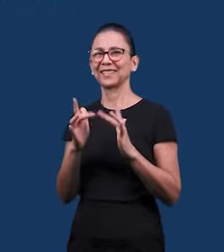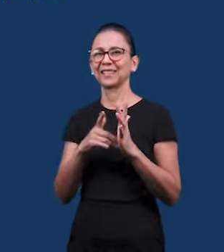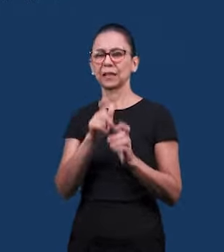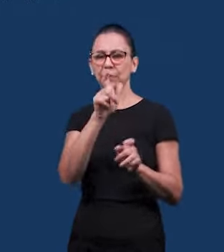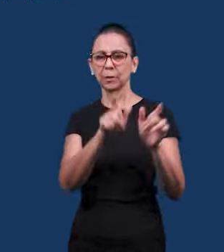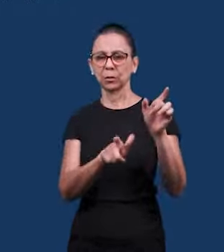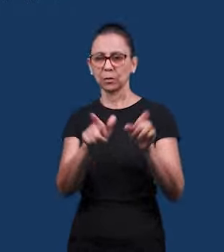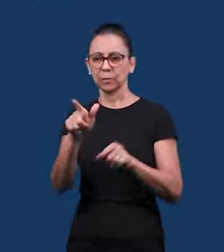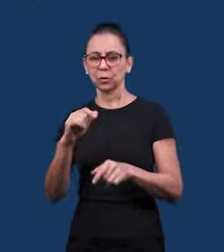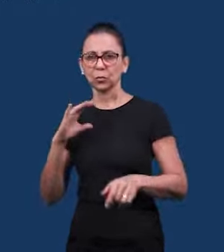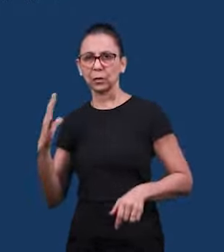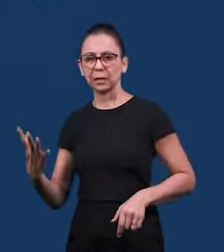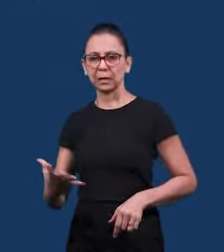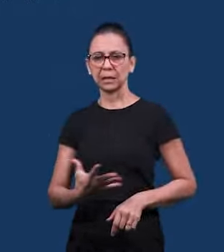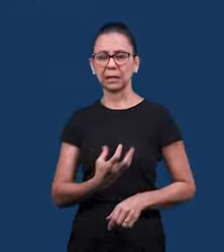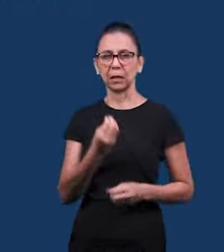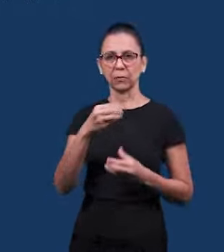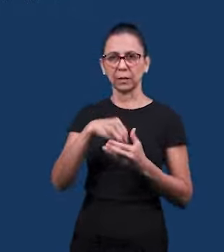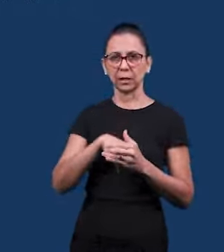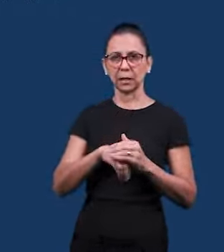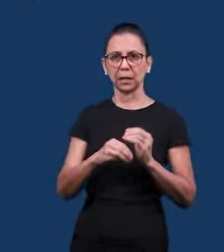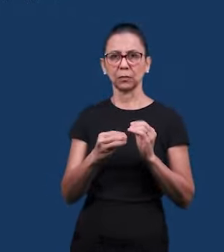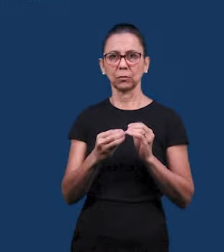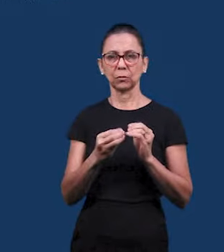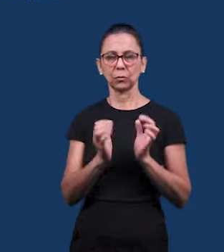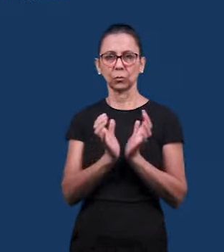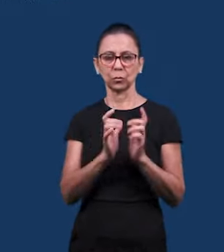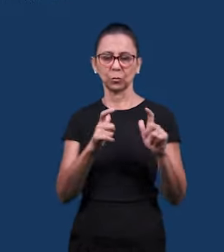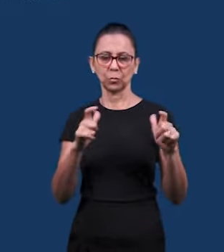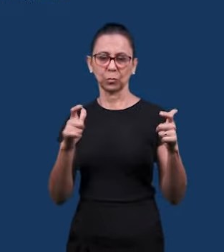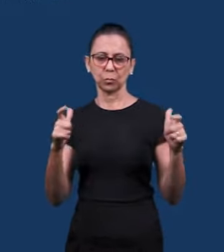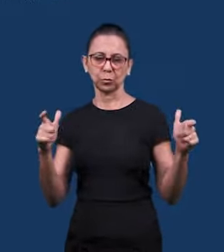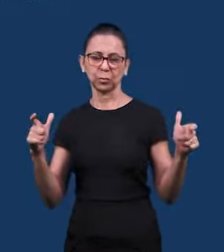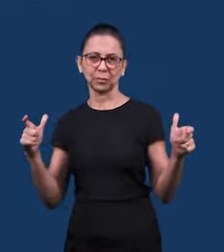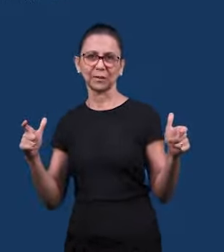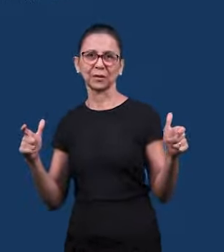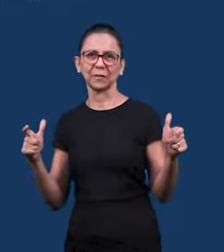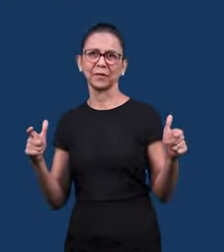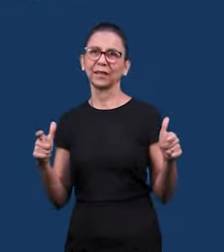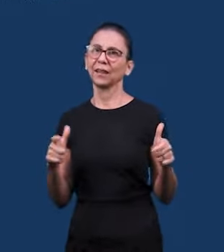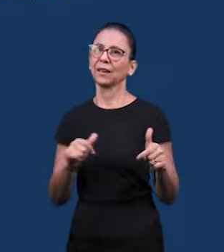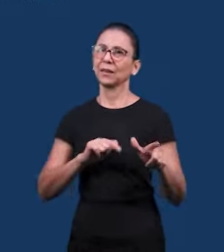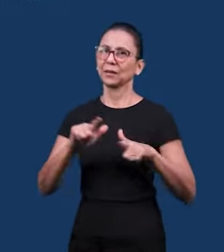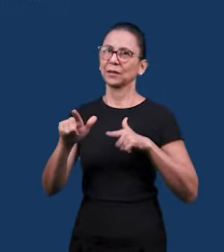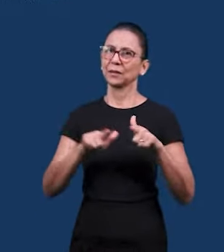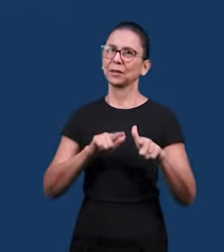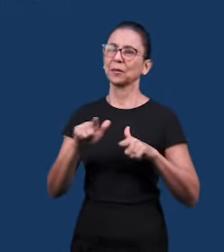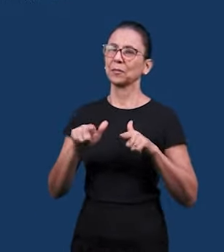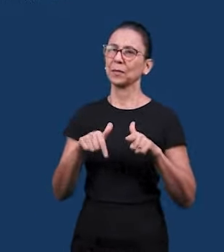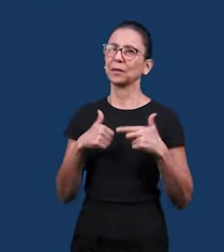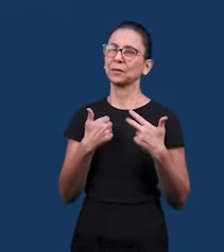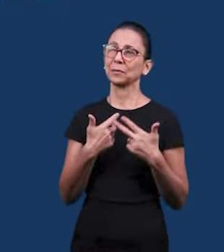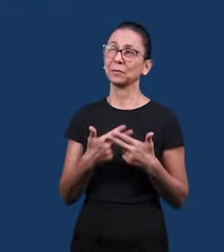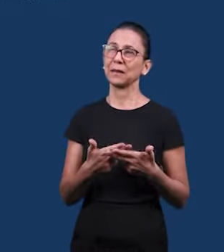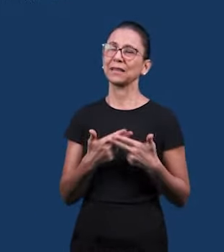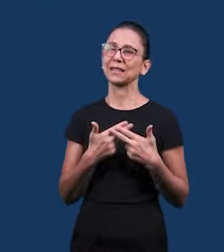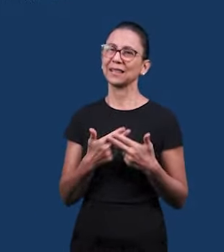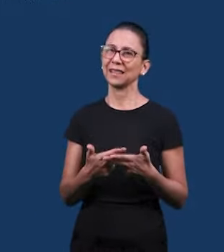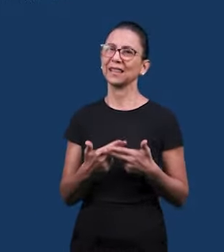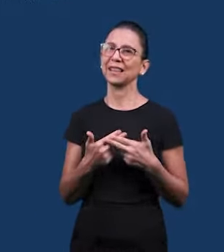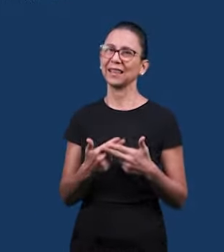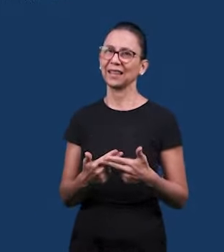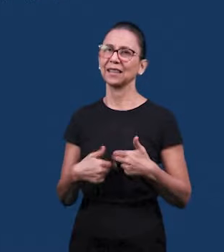продолжают быть спасенными, прилагаются души к Царству. В это время это труд, который